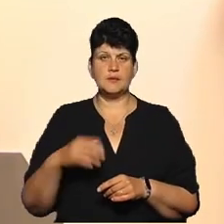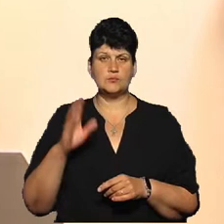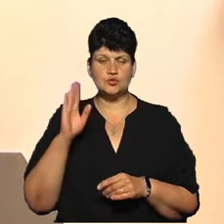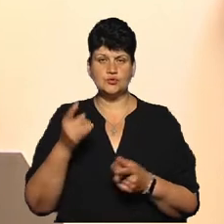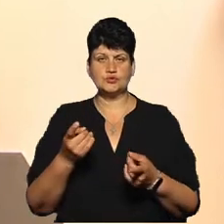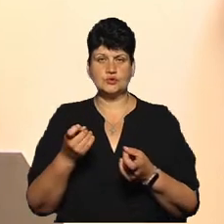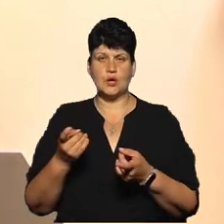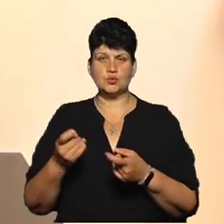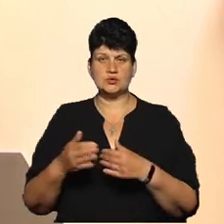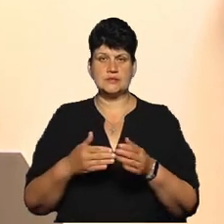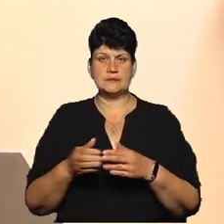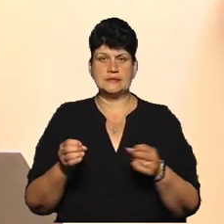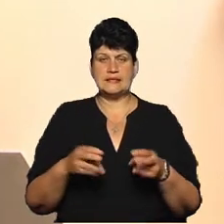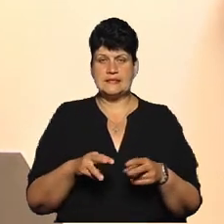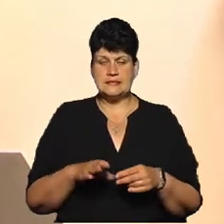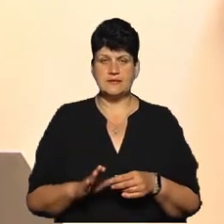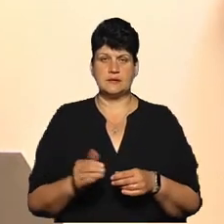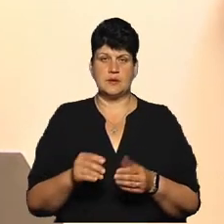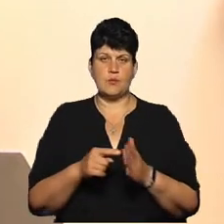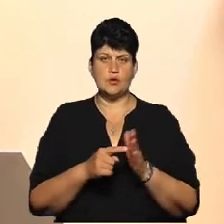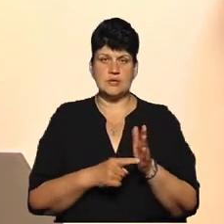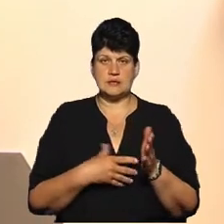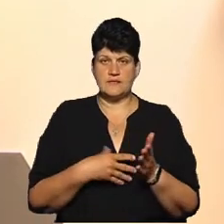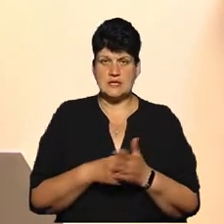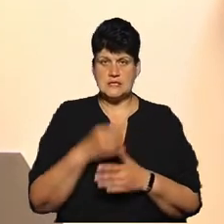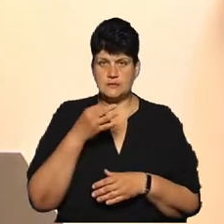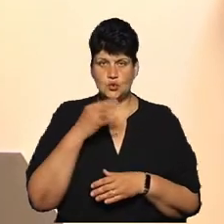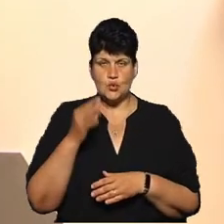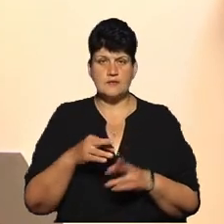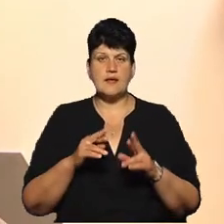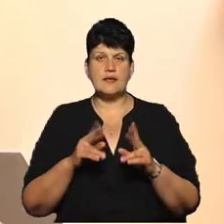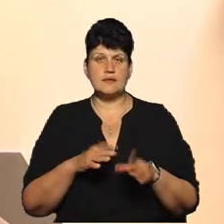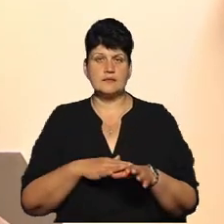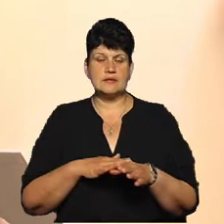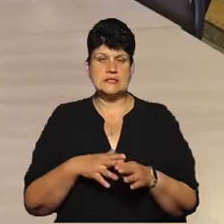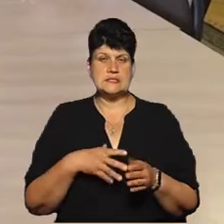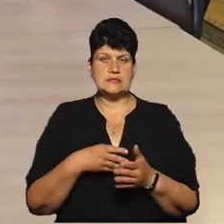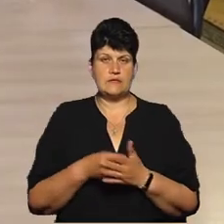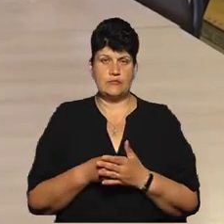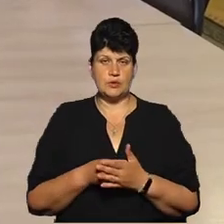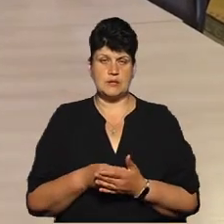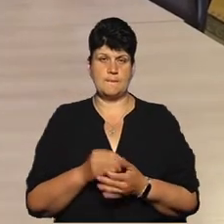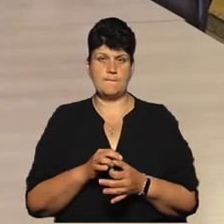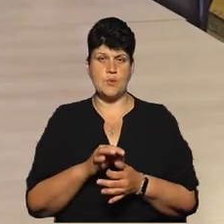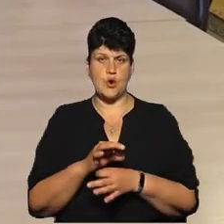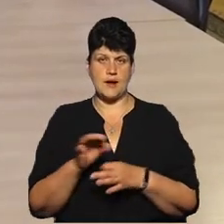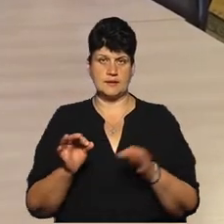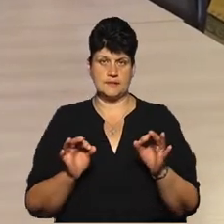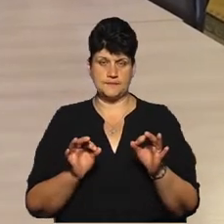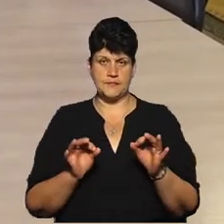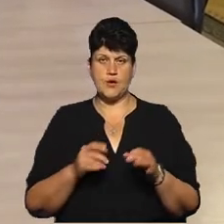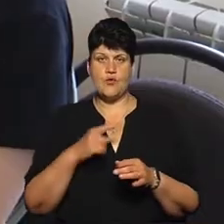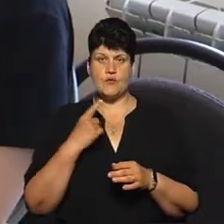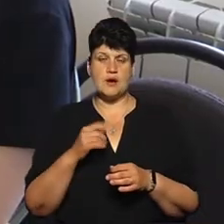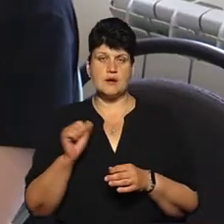би поділилися або ж власним досвідом, як вони реалізували якісь власні волонтерські проекти. За словами Аліни Муц, у